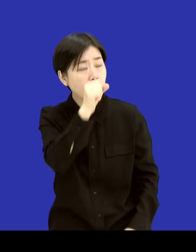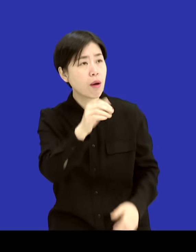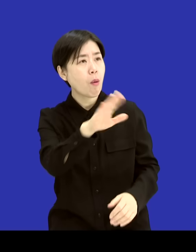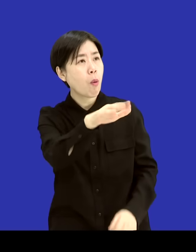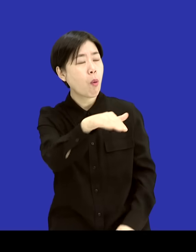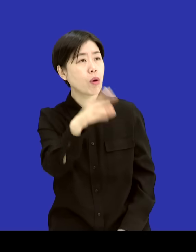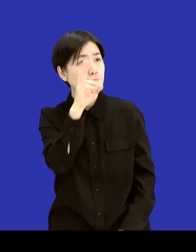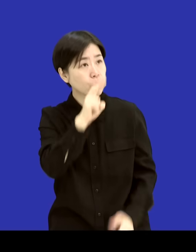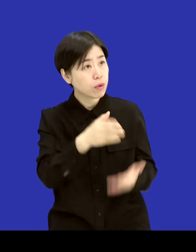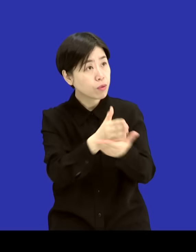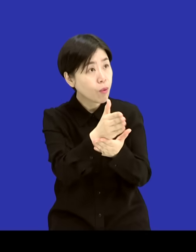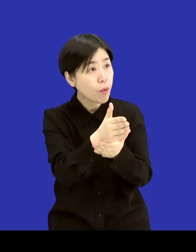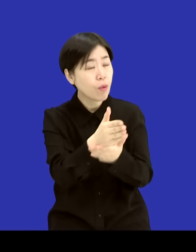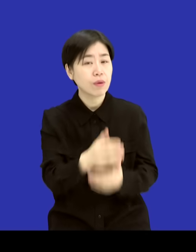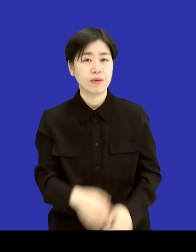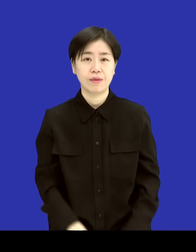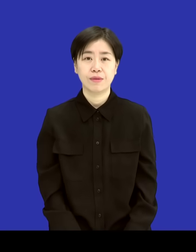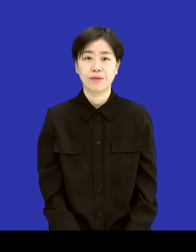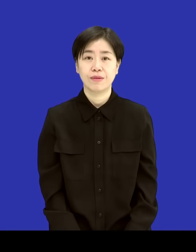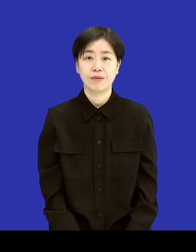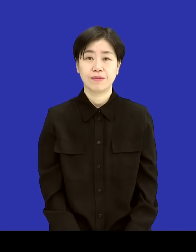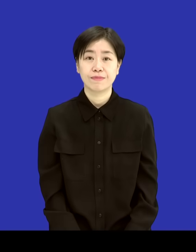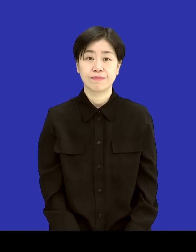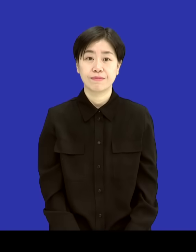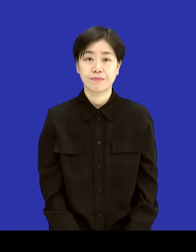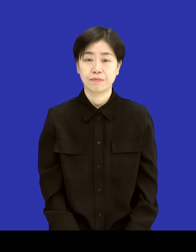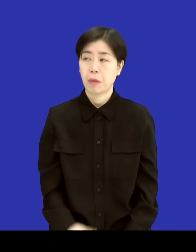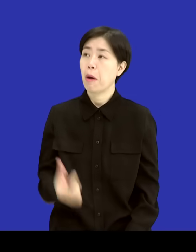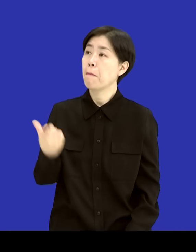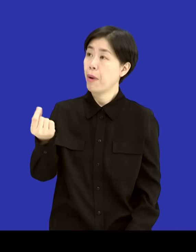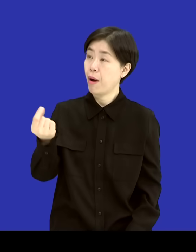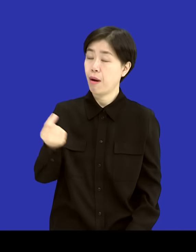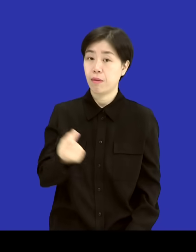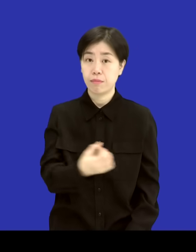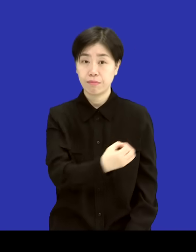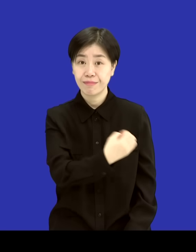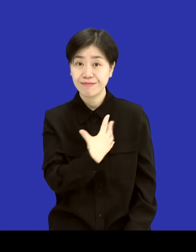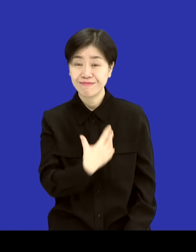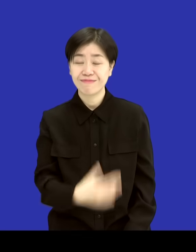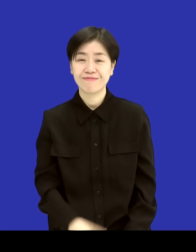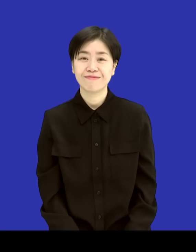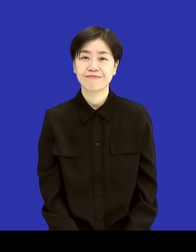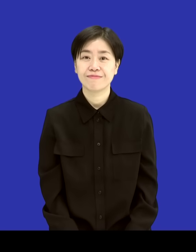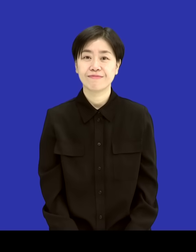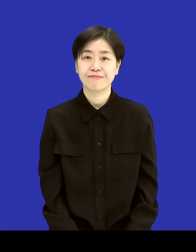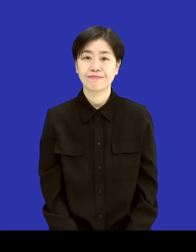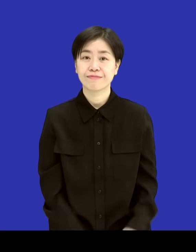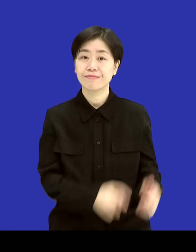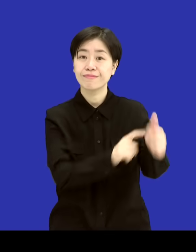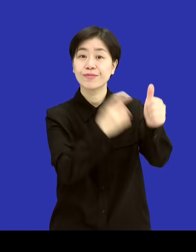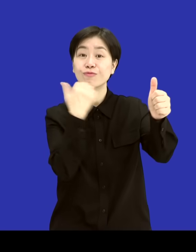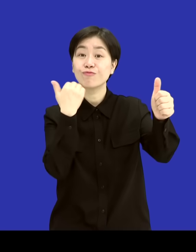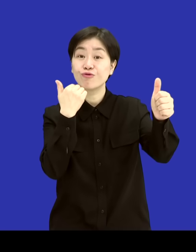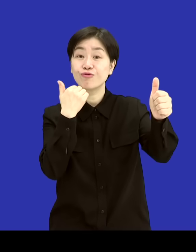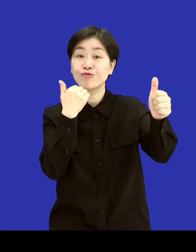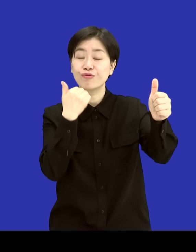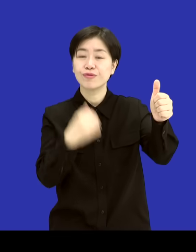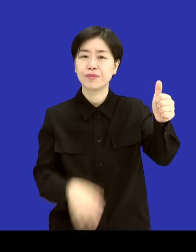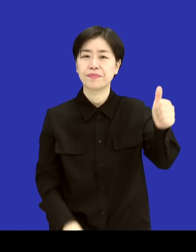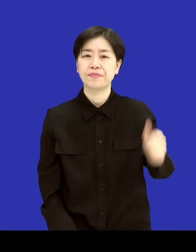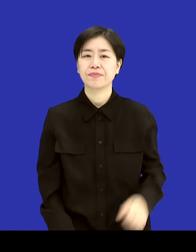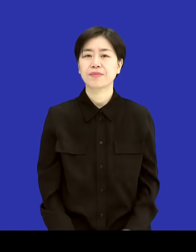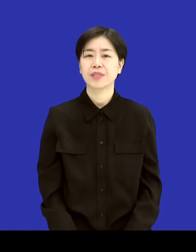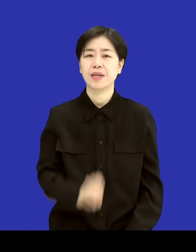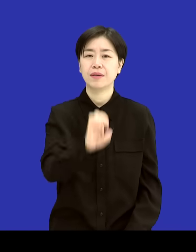성악 한다고 서빙하시는 분이 네. 오. 그래서 서빙하시는 분이 알고 보니까 그 저희 피바디